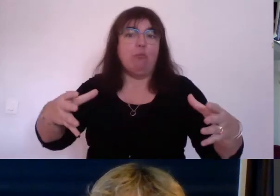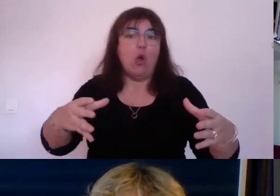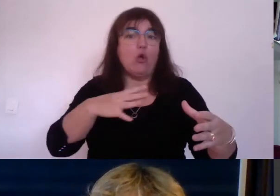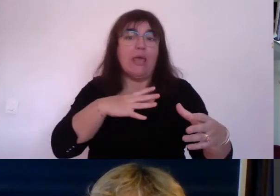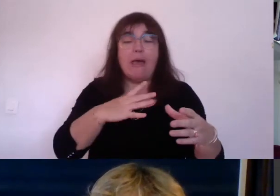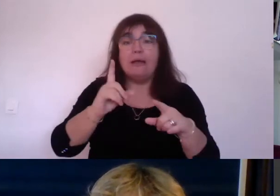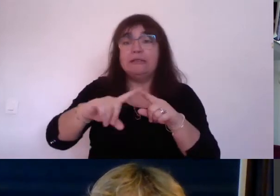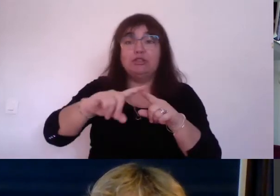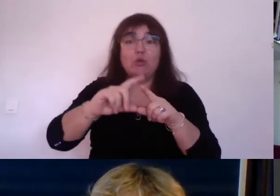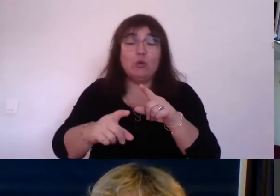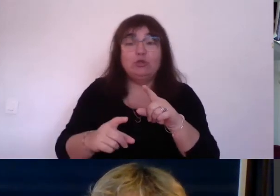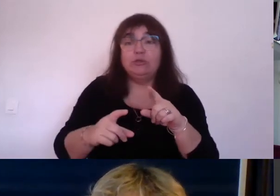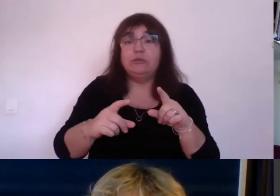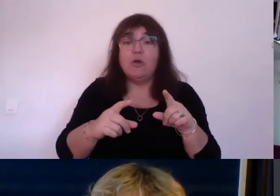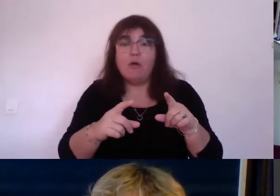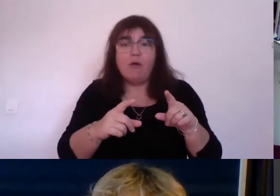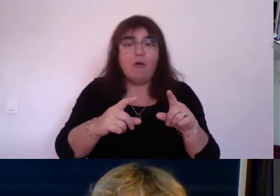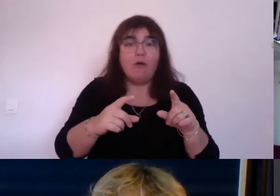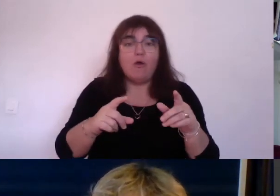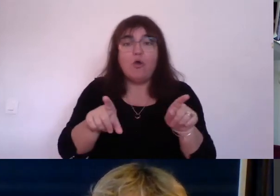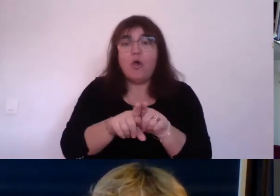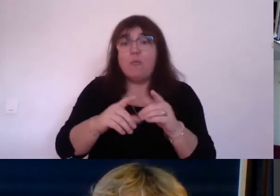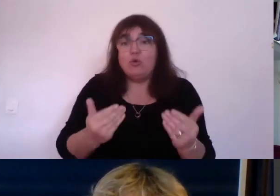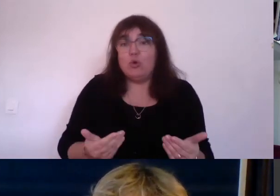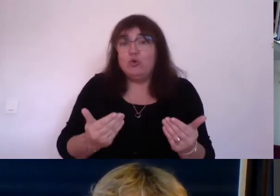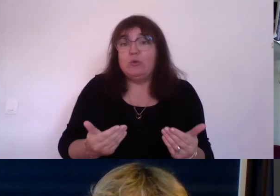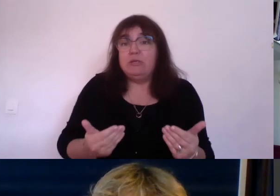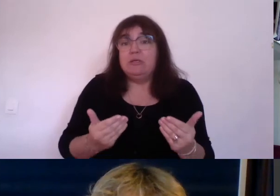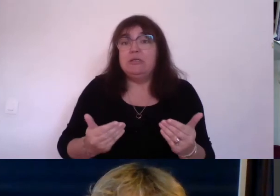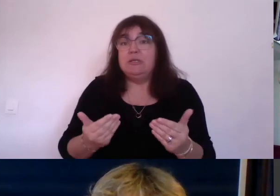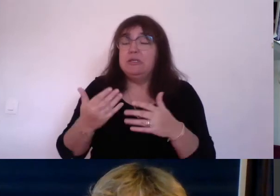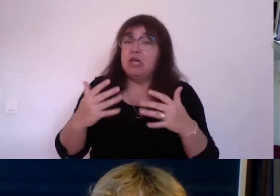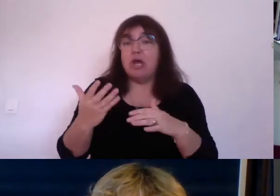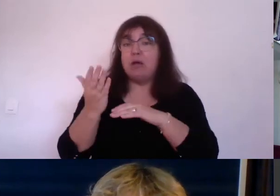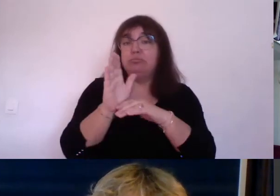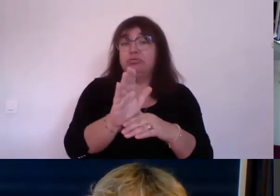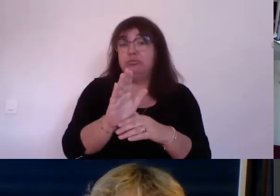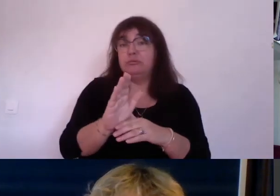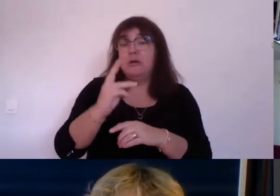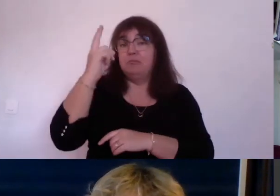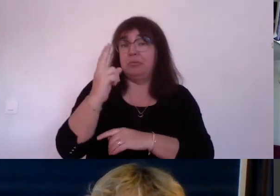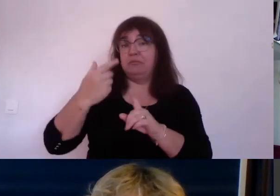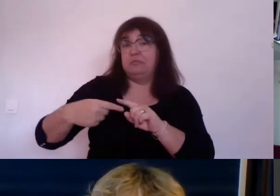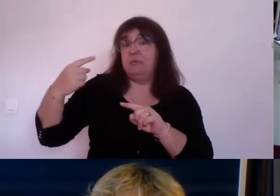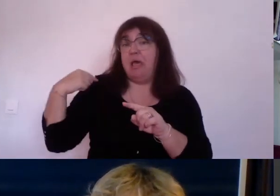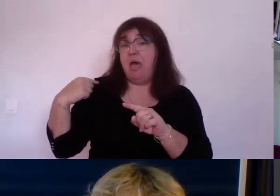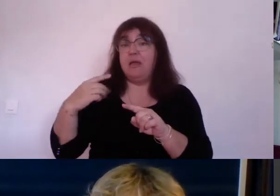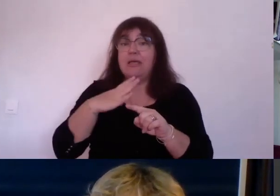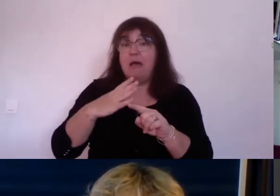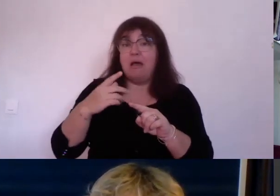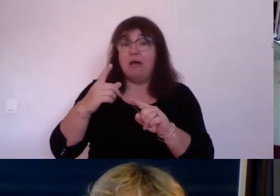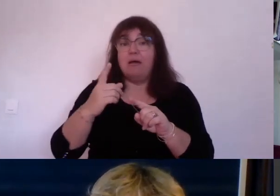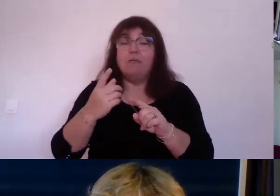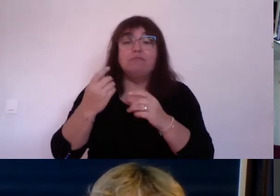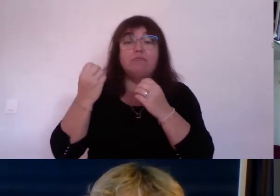sont déjà bien abouties, comme celles qui viennent d'être présentées. Il y en a d'autres qui sont en train d'être créées aussi. Tout ça est